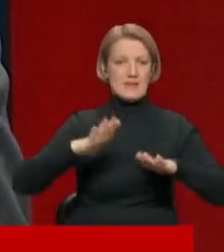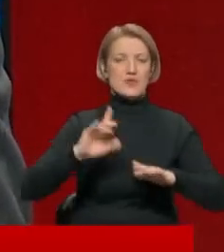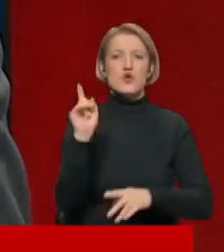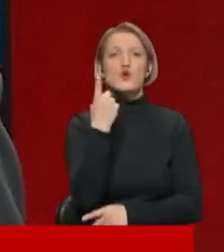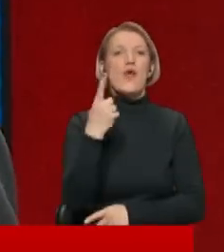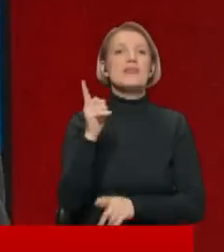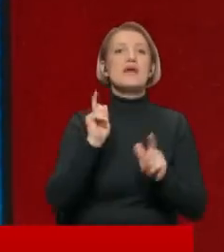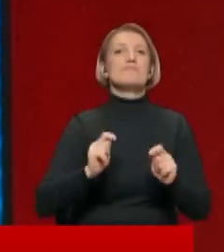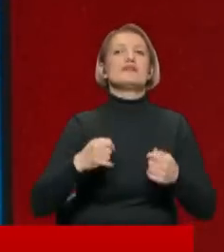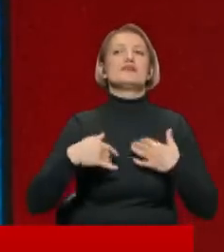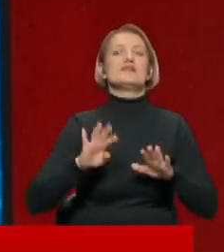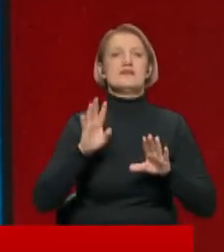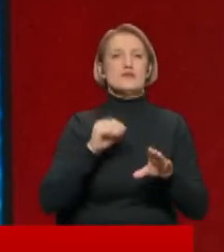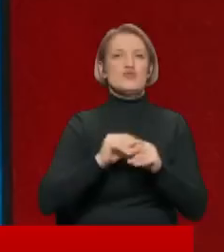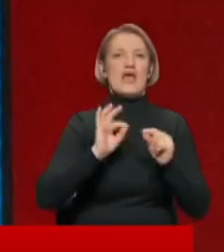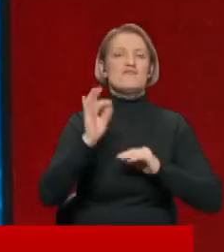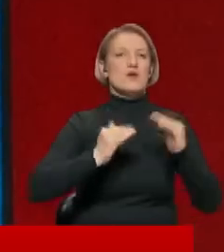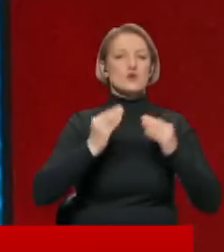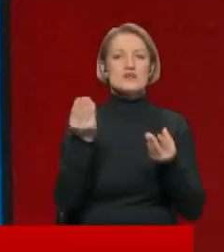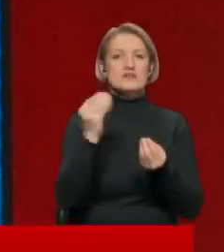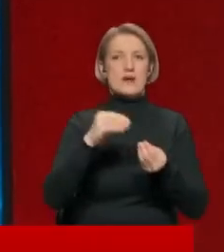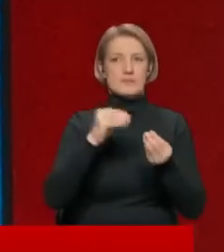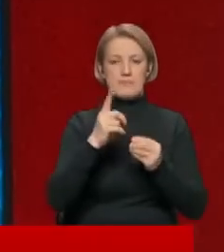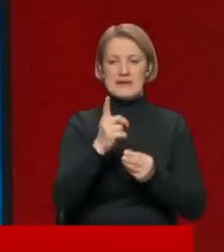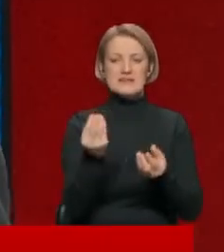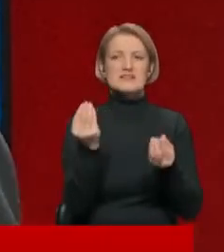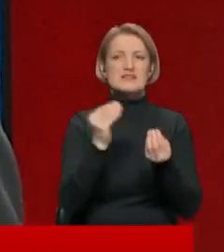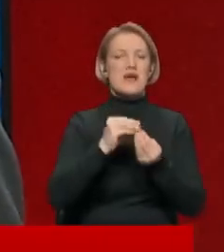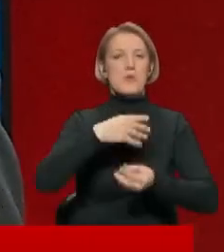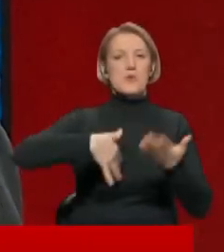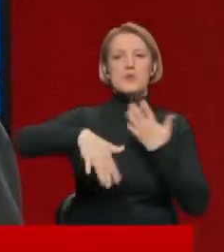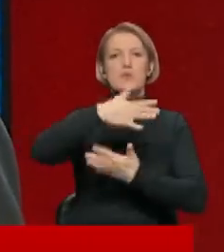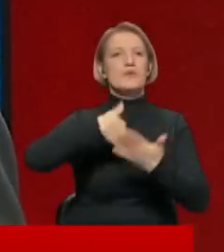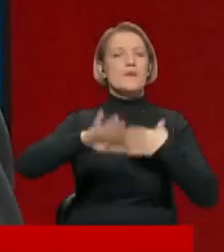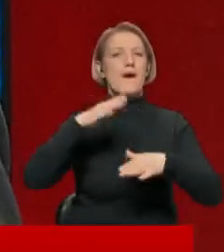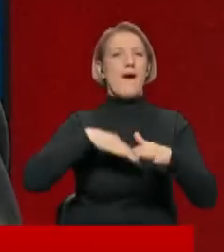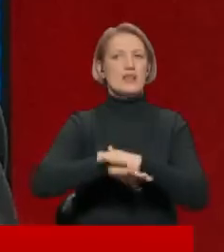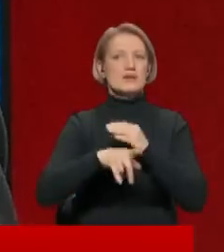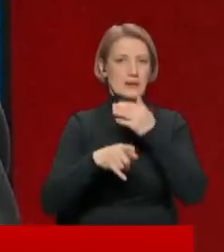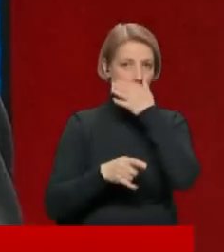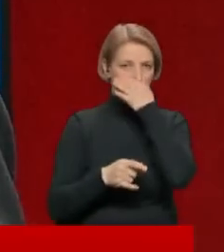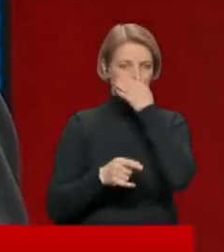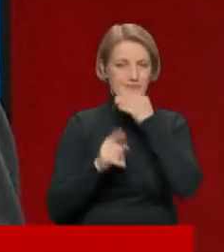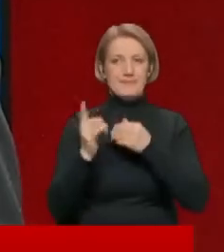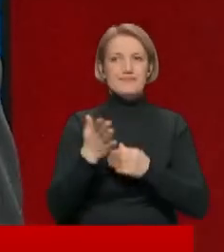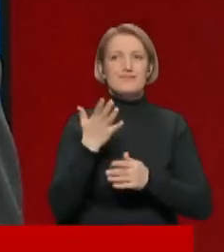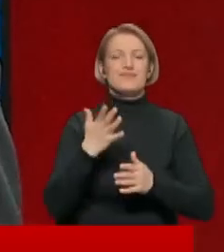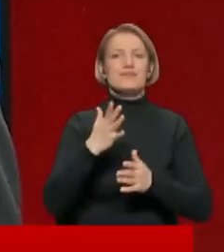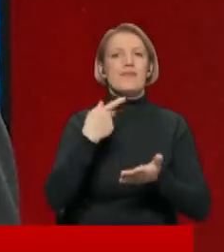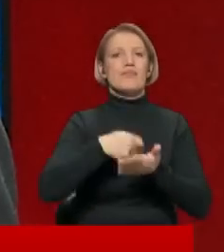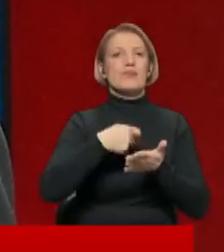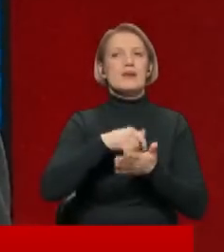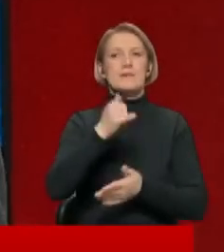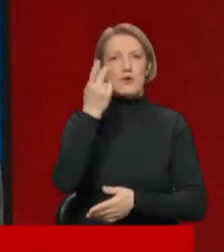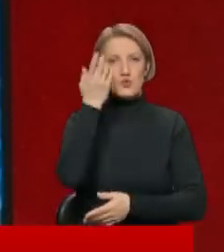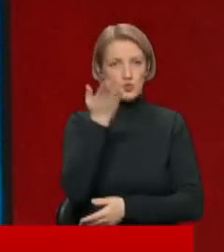yönetemediğiniz için enflasyonu zamları bir zam tsunamisi altında yani tacizim marketlerde